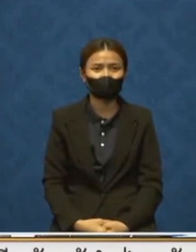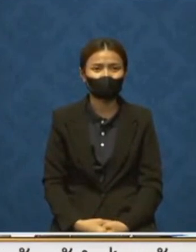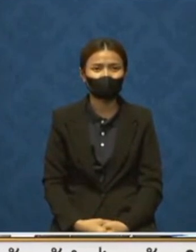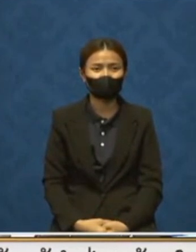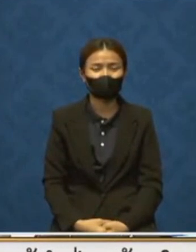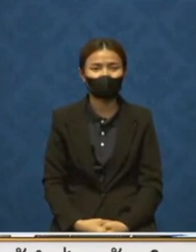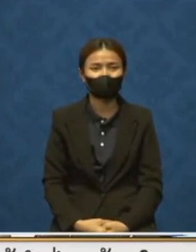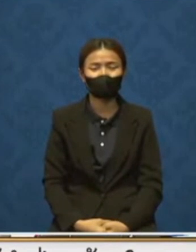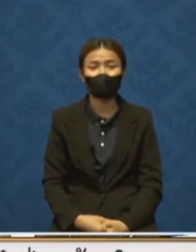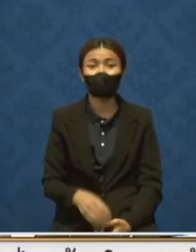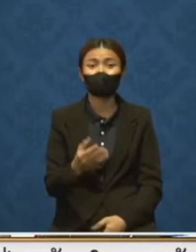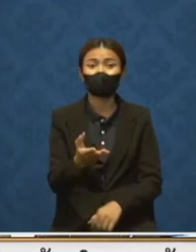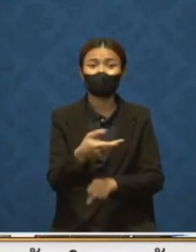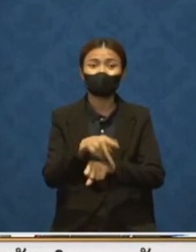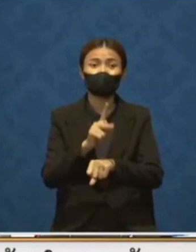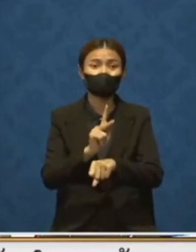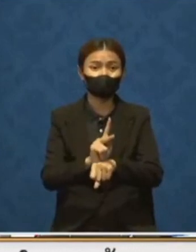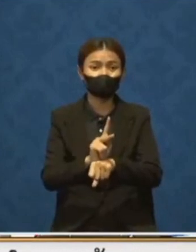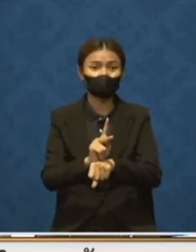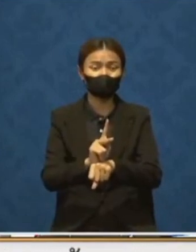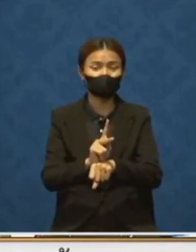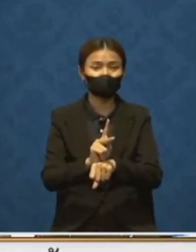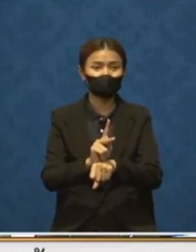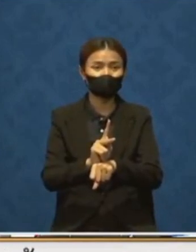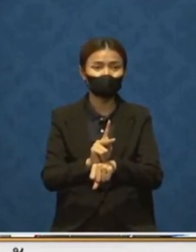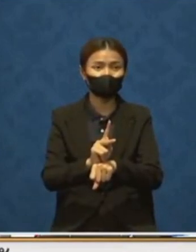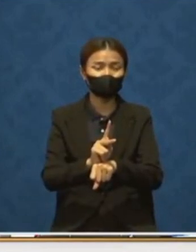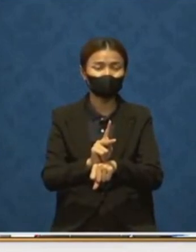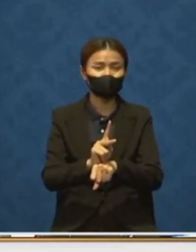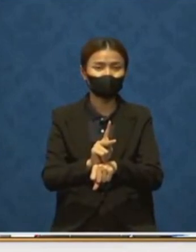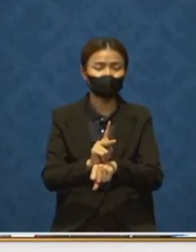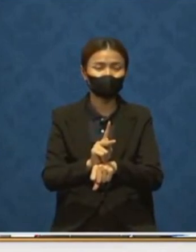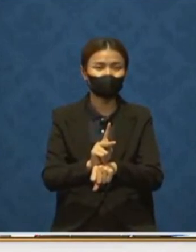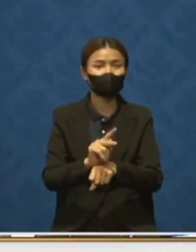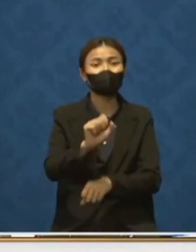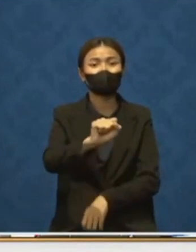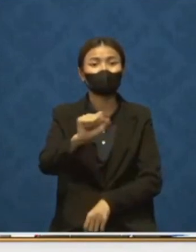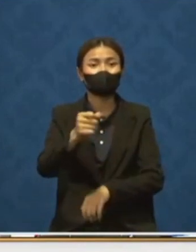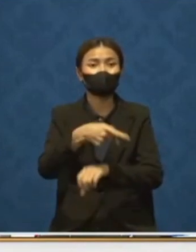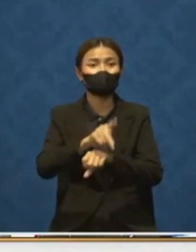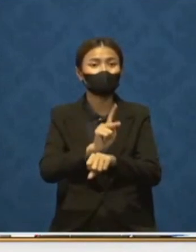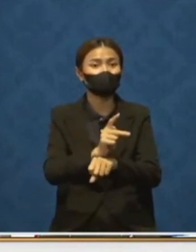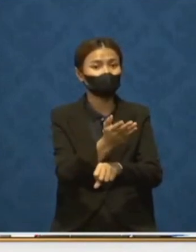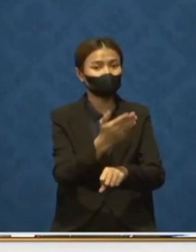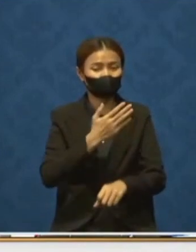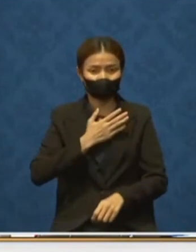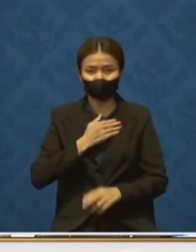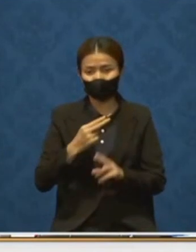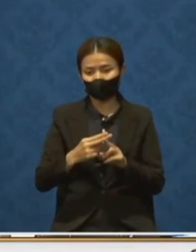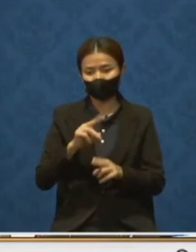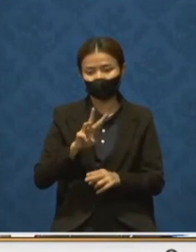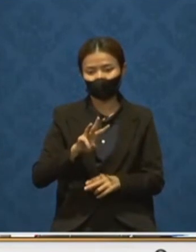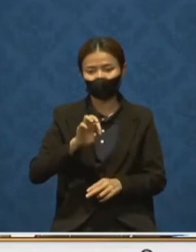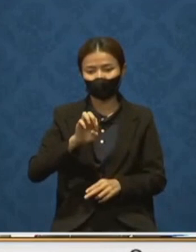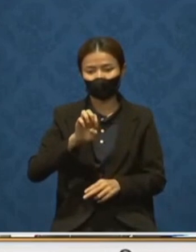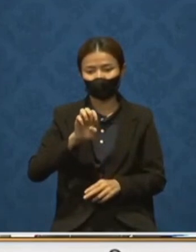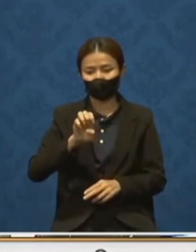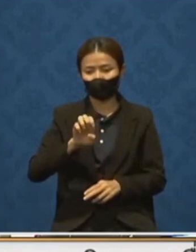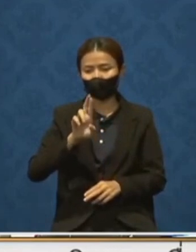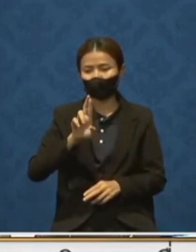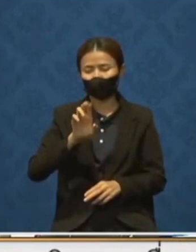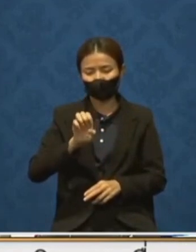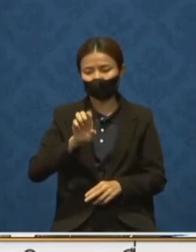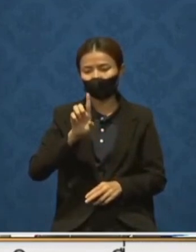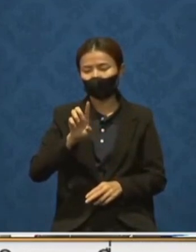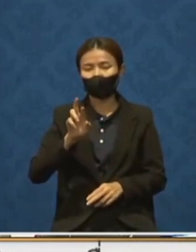กราบเรียนท่านประธานสภาผู้แทนราษฎรที่เคารพครับผมวีรกรคำประกอบสมาชิกสภาผู้แทนราษฎร